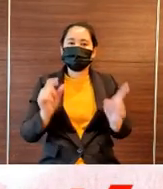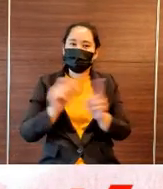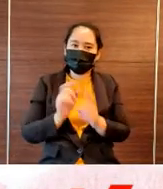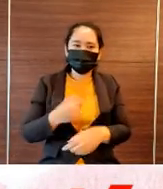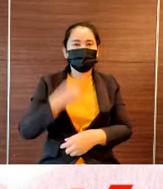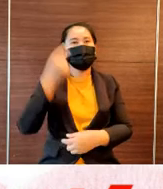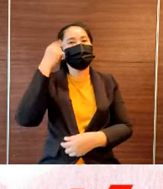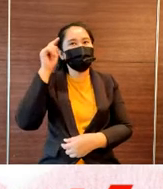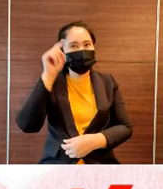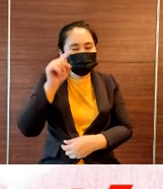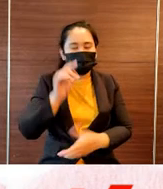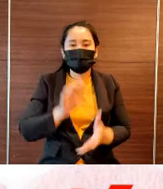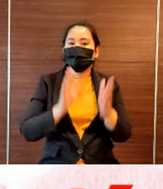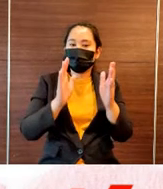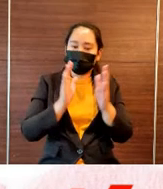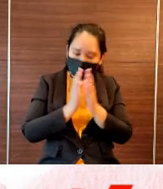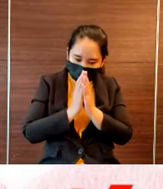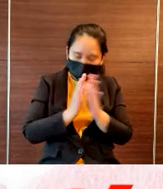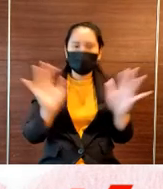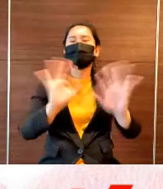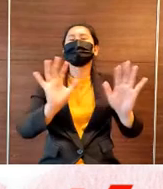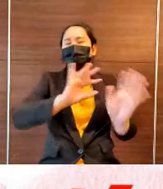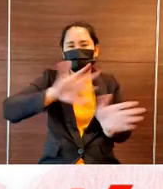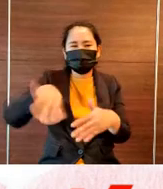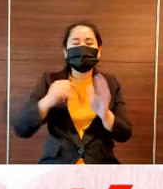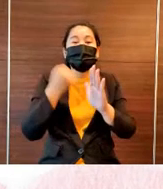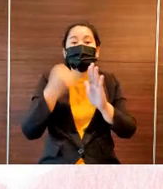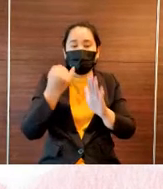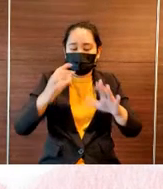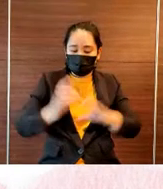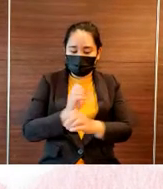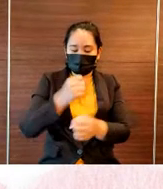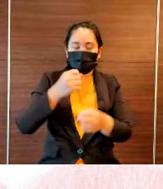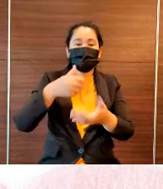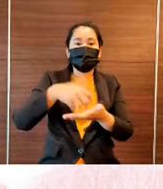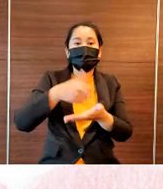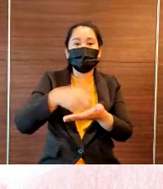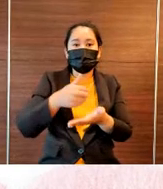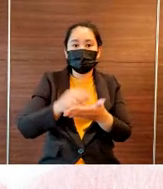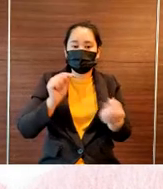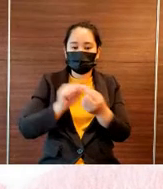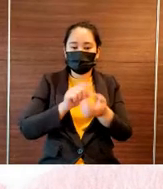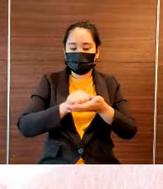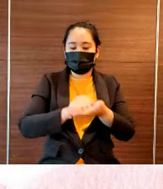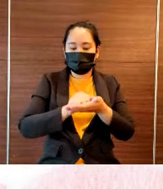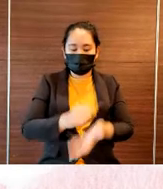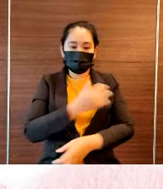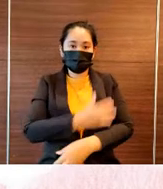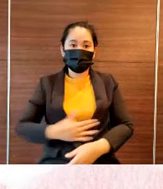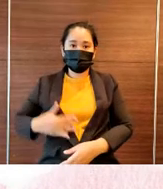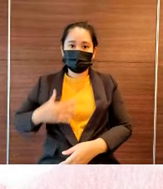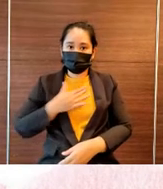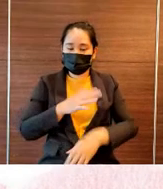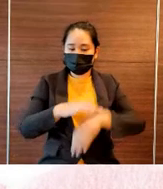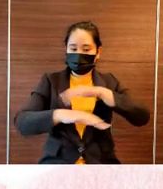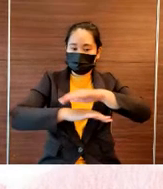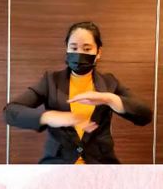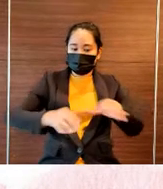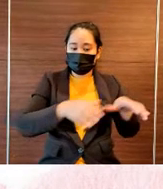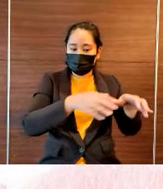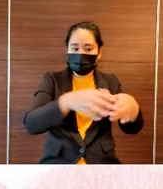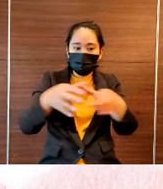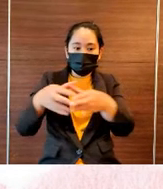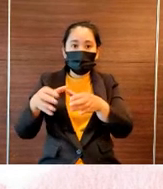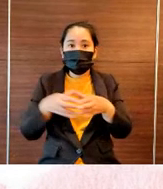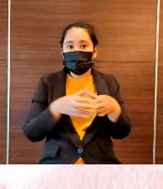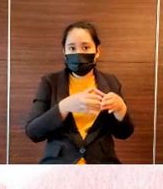นึงถึงอะไรนะครับเอาวันนี้ง่ายเลยนะว่าการจัดระบบบริการสุขภาพที่อยู่บนพื้นฐานของความแตกต่างห